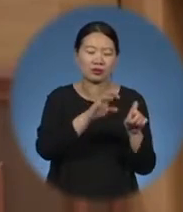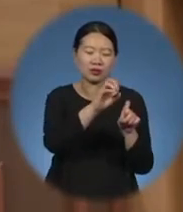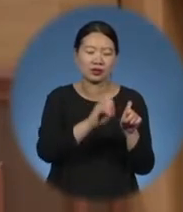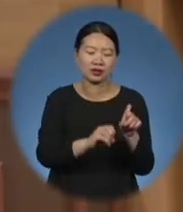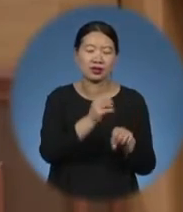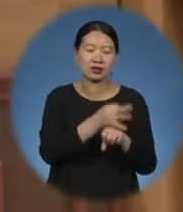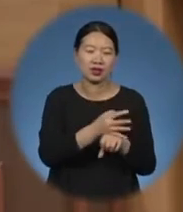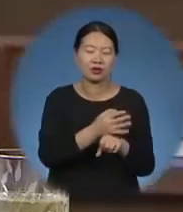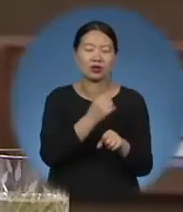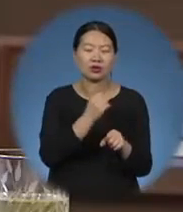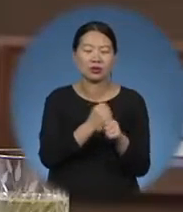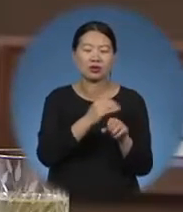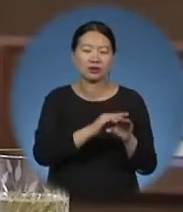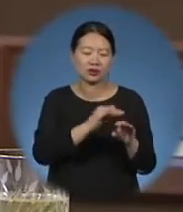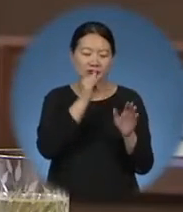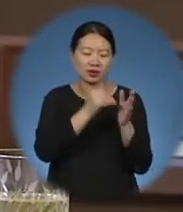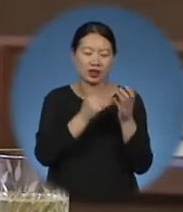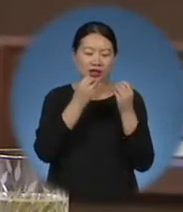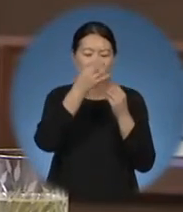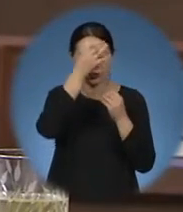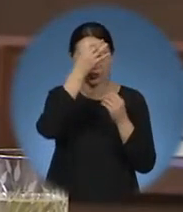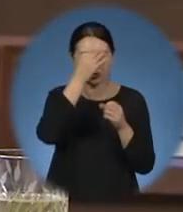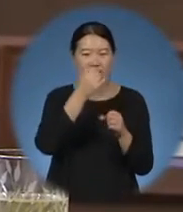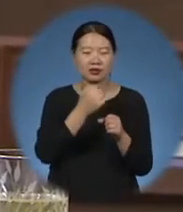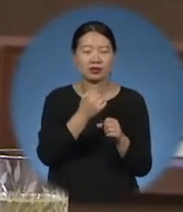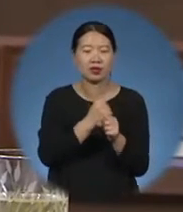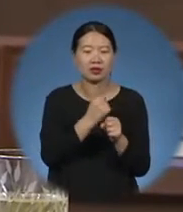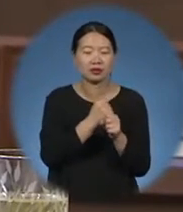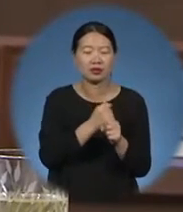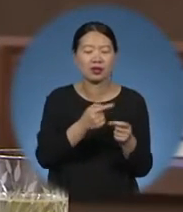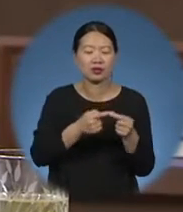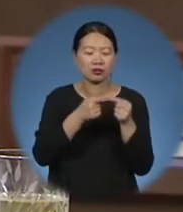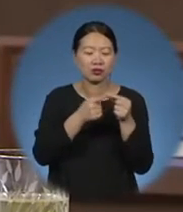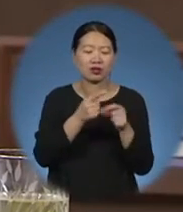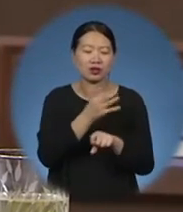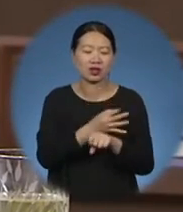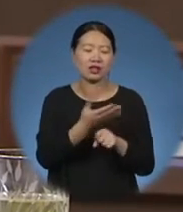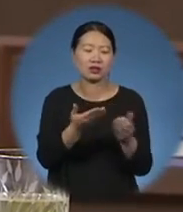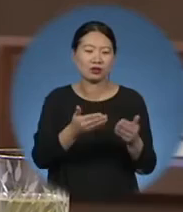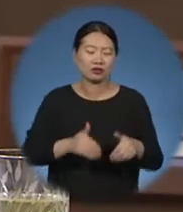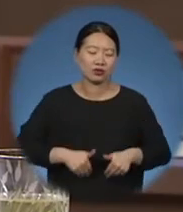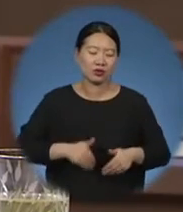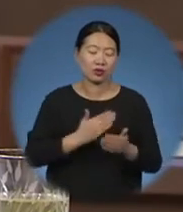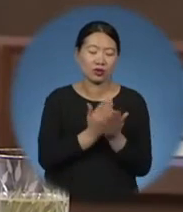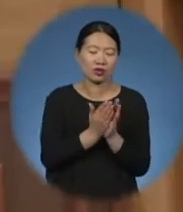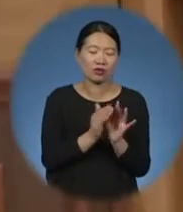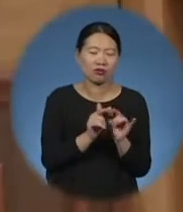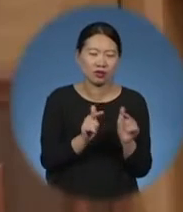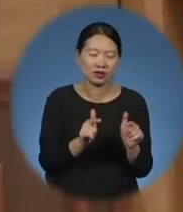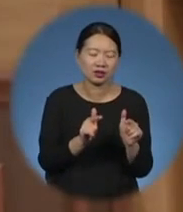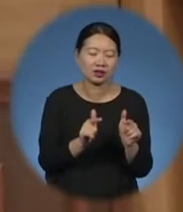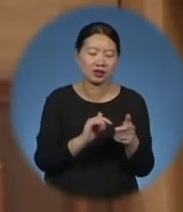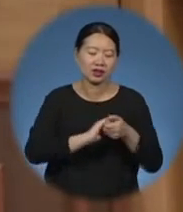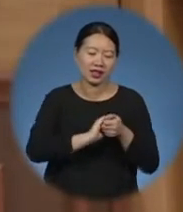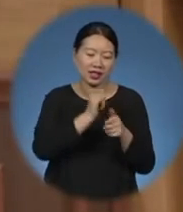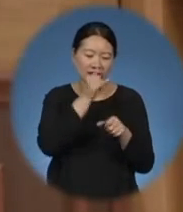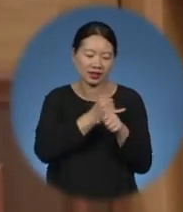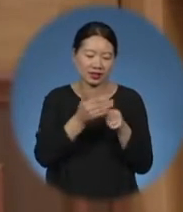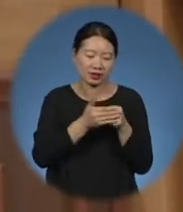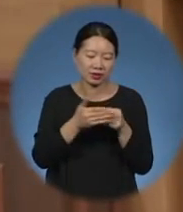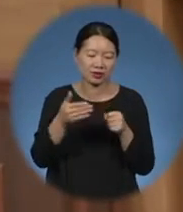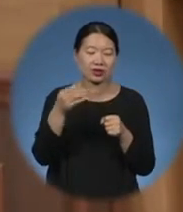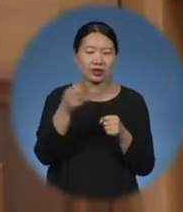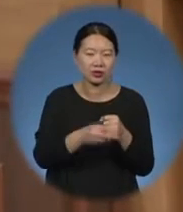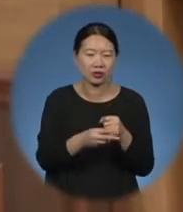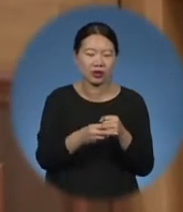사도록 되어 있습니다. 신기술 개발은? 예, 기술 개발 하면 또 그것도 우선 사줘야 되는 여러 가지 이제 그런 제약이 있기 때문에 또 그리고